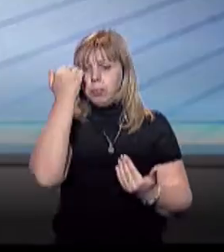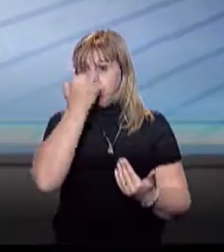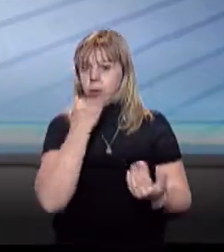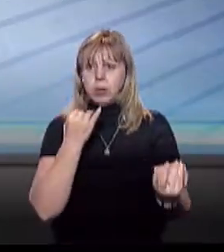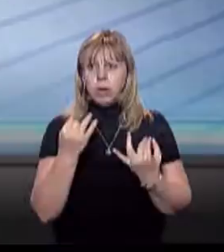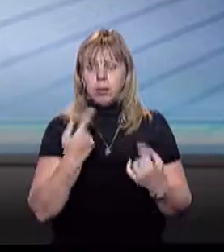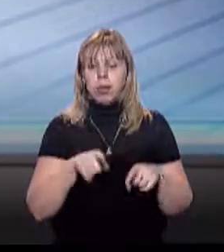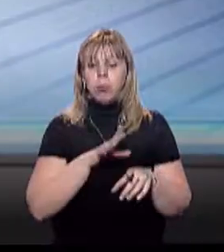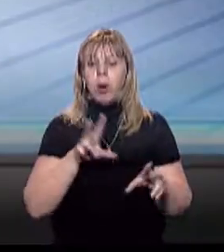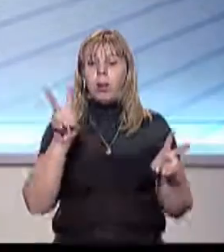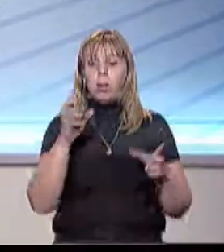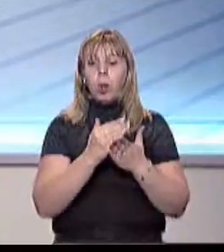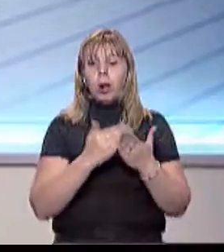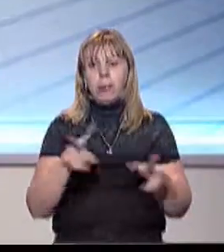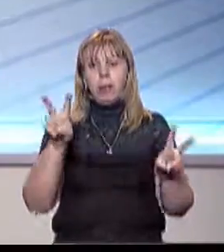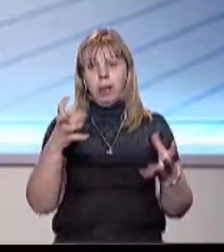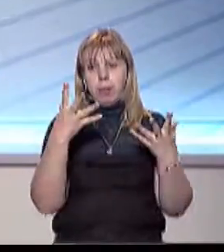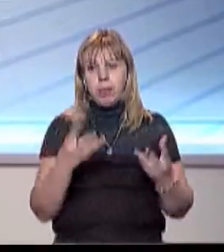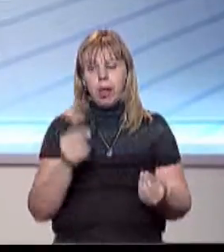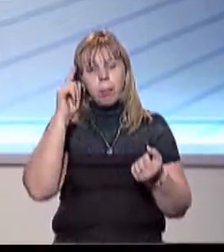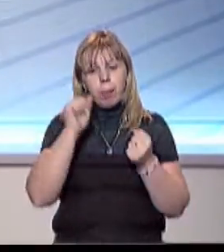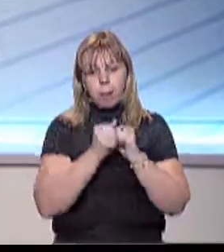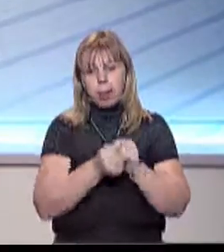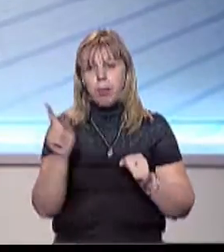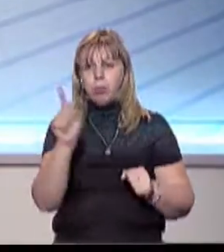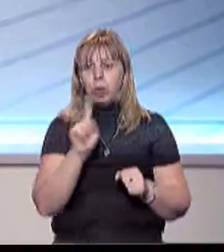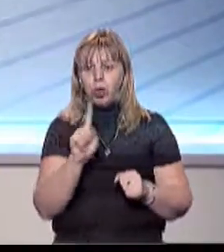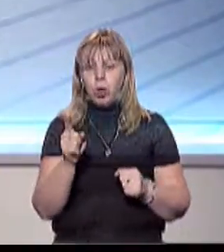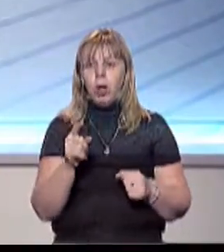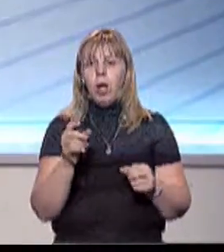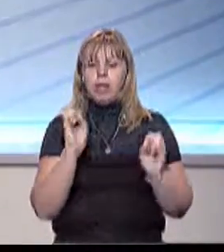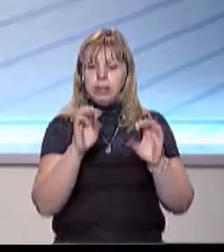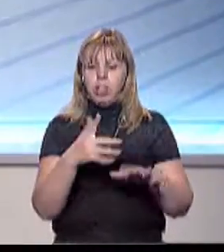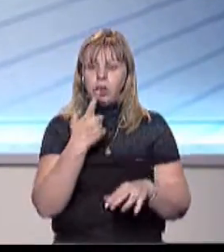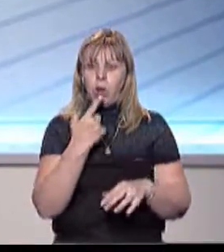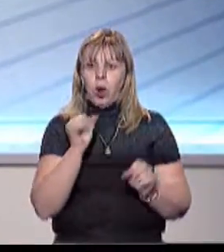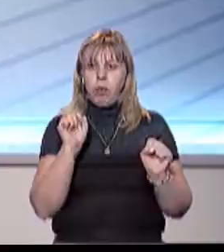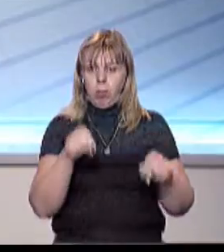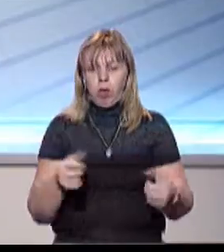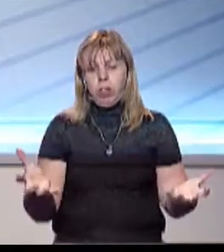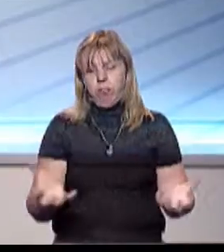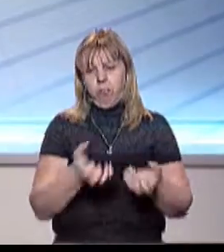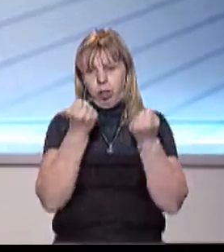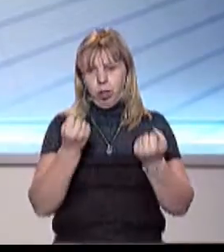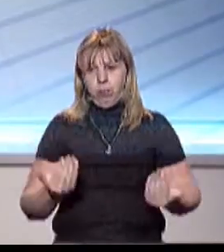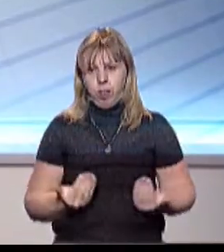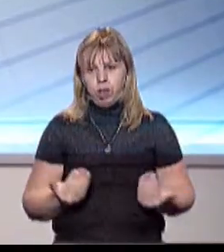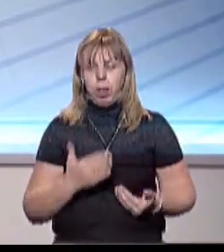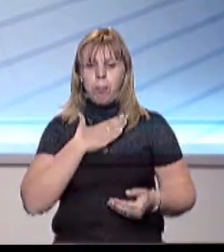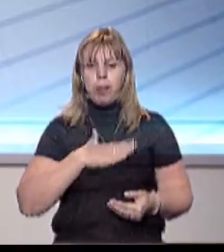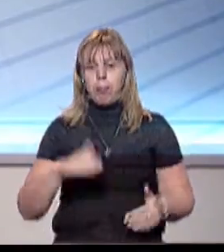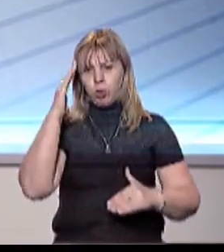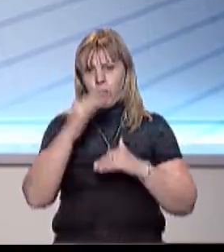розмову. Це була програма «Тема дня». Пам'ятаємо, що здача крові може врятувати життя.